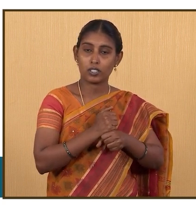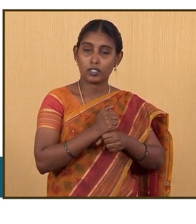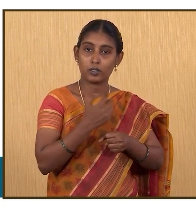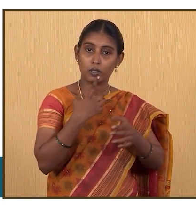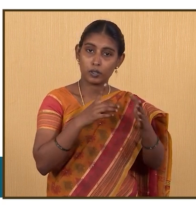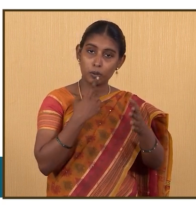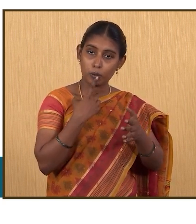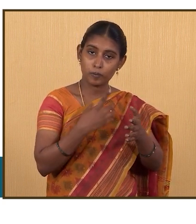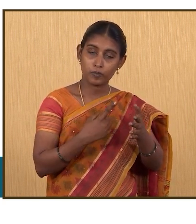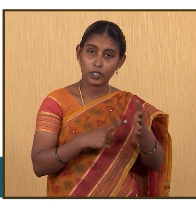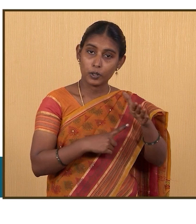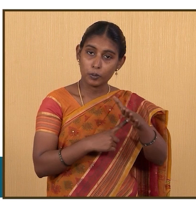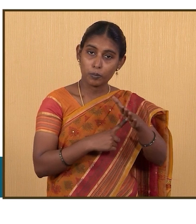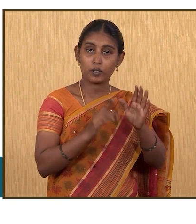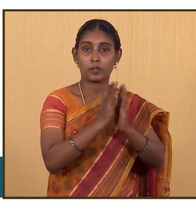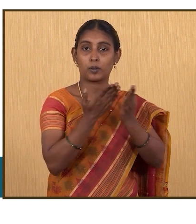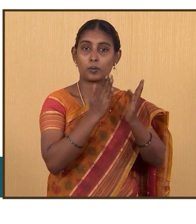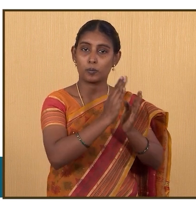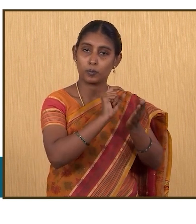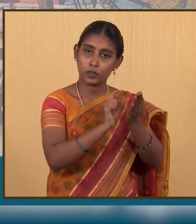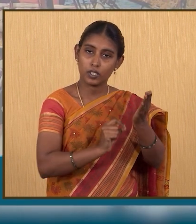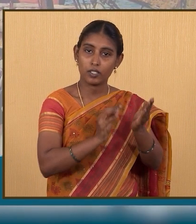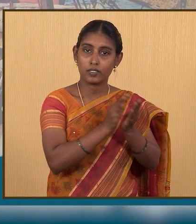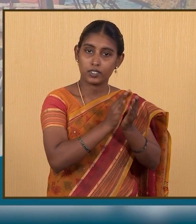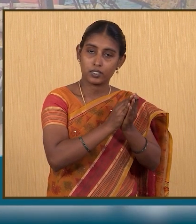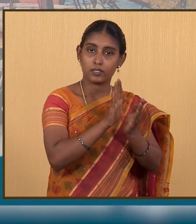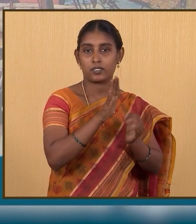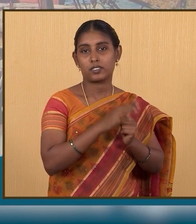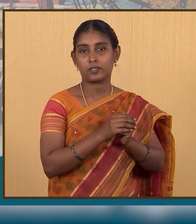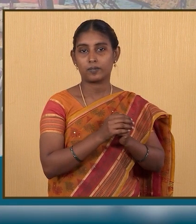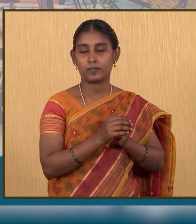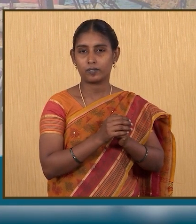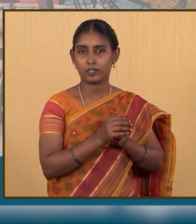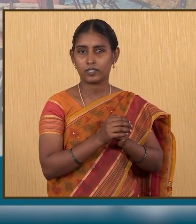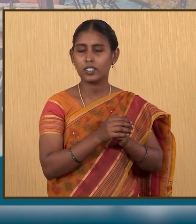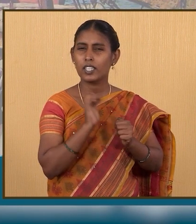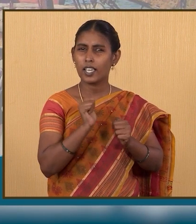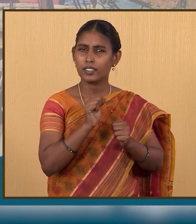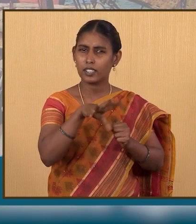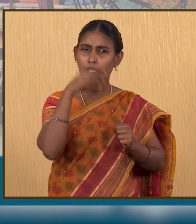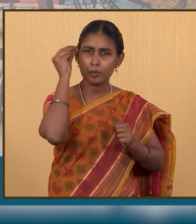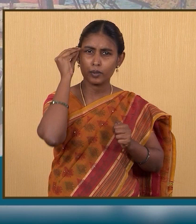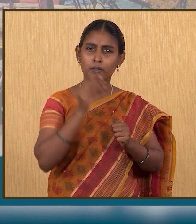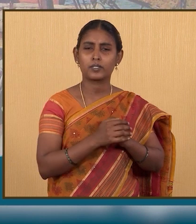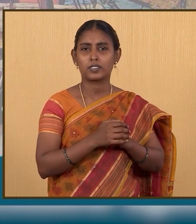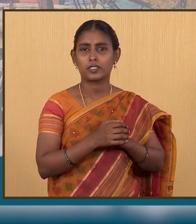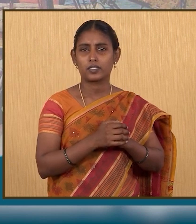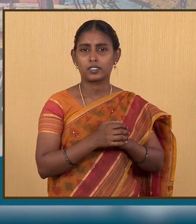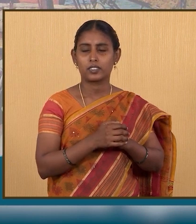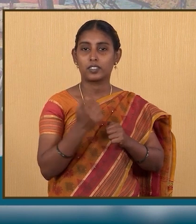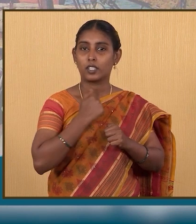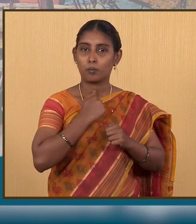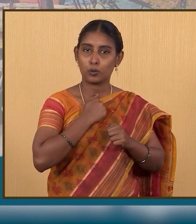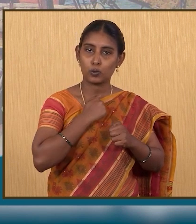எல்லாமே இந்த ஆவண காப்பகத்தில் பாதுகாத்து வச்சுருக்கோம். இதில் நம்ம எதையெல்லாம் தெரிஞ்சுக்கிறோம் அப்படின்னா,